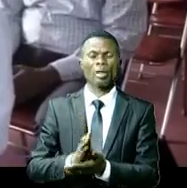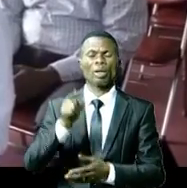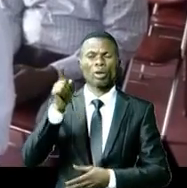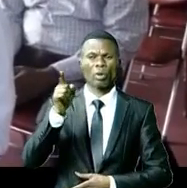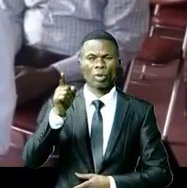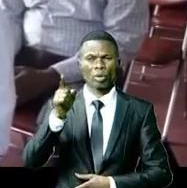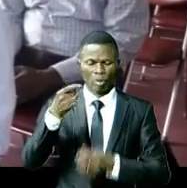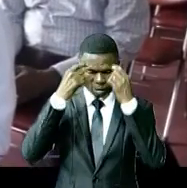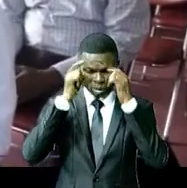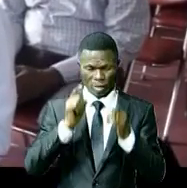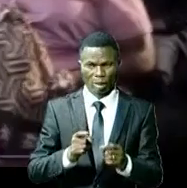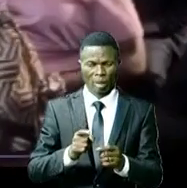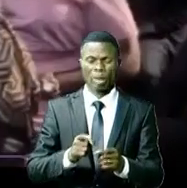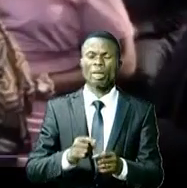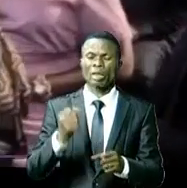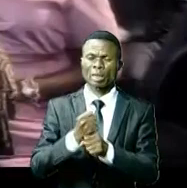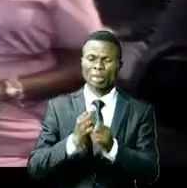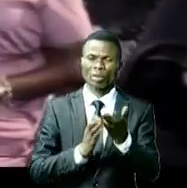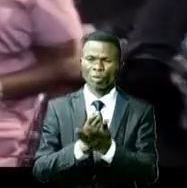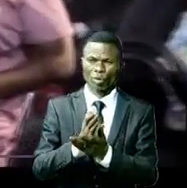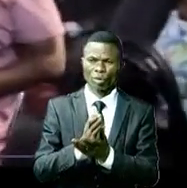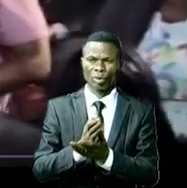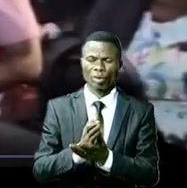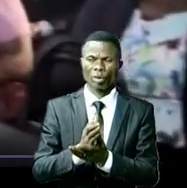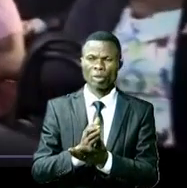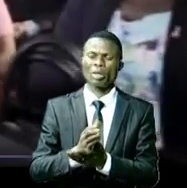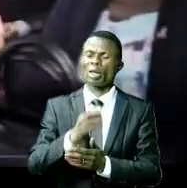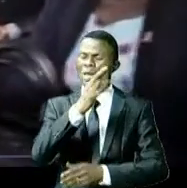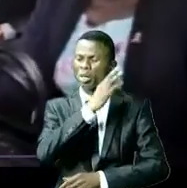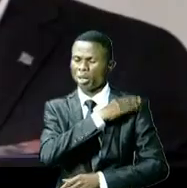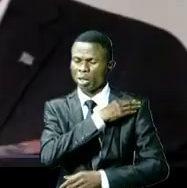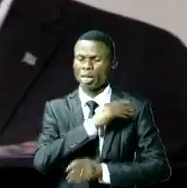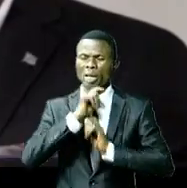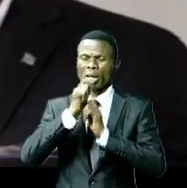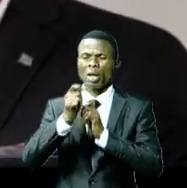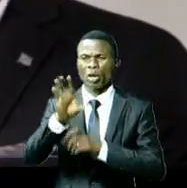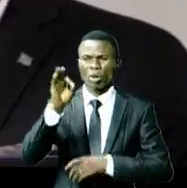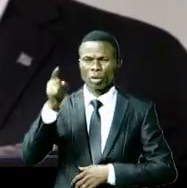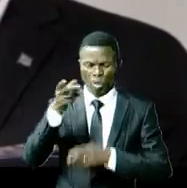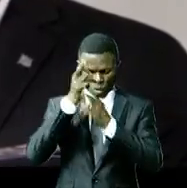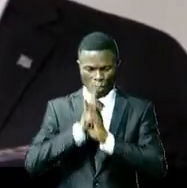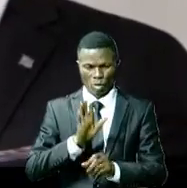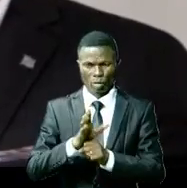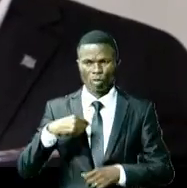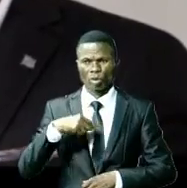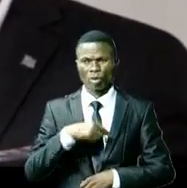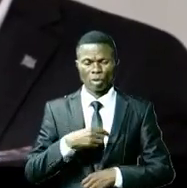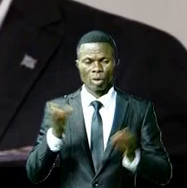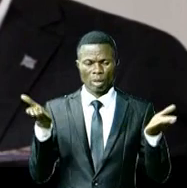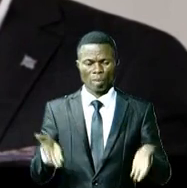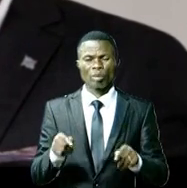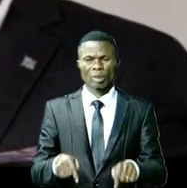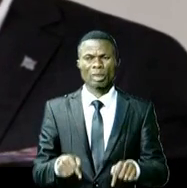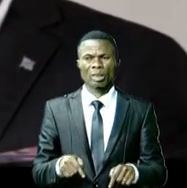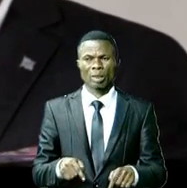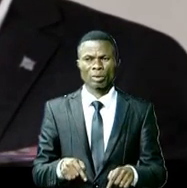pris la mesure de sa responsabilité dans une fonction qui nécessite un don de soi. C'est pour nous un honneur de nous retrouver dans ce site